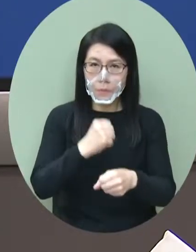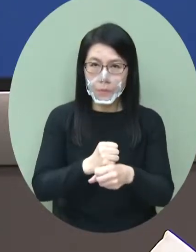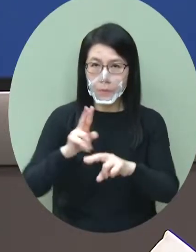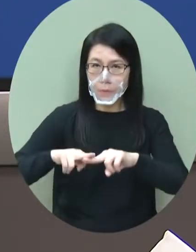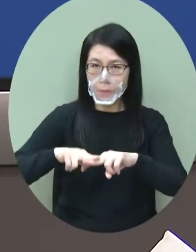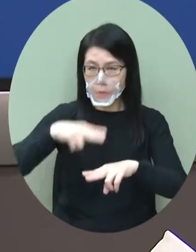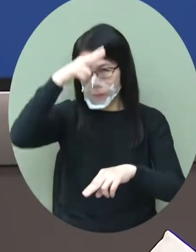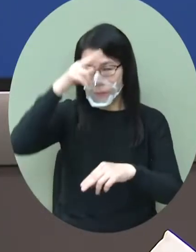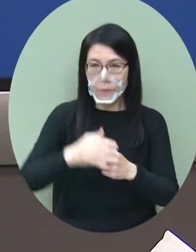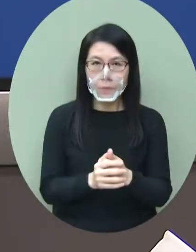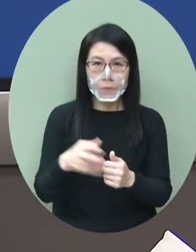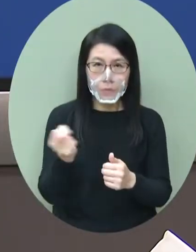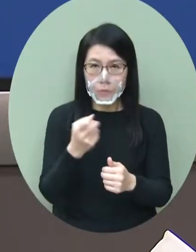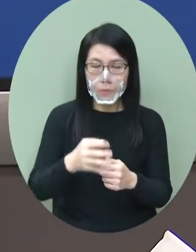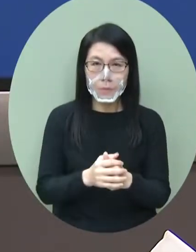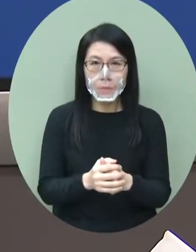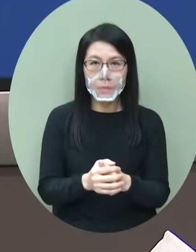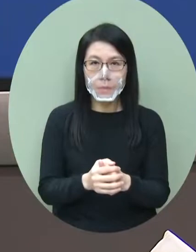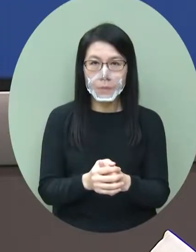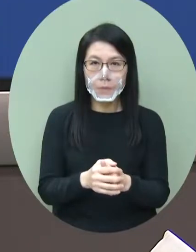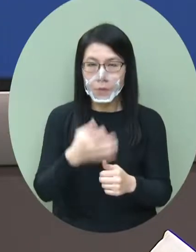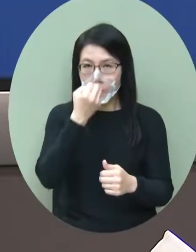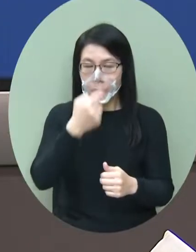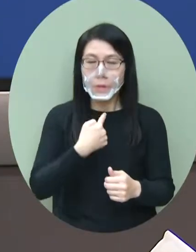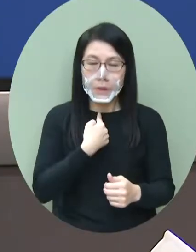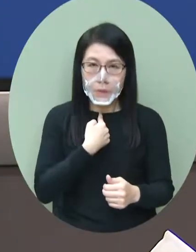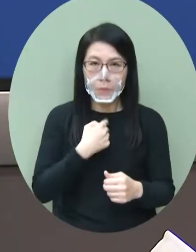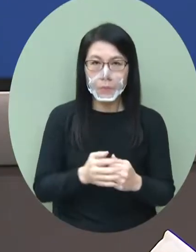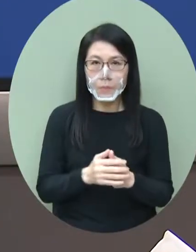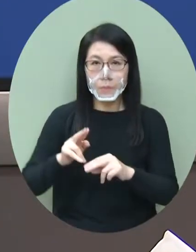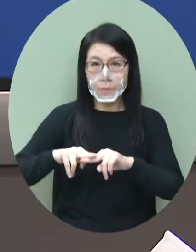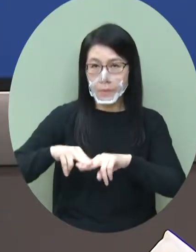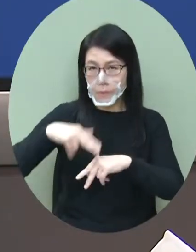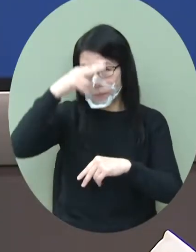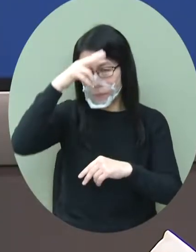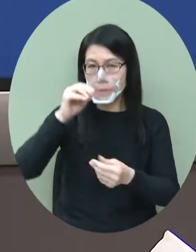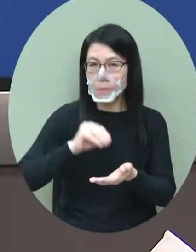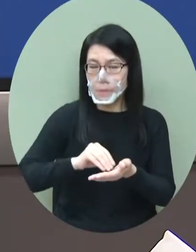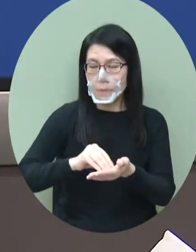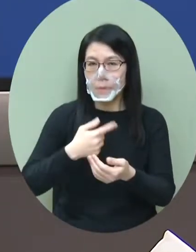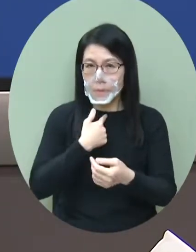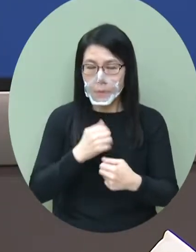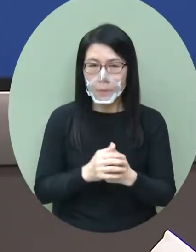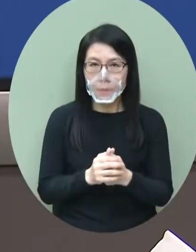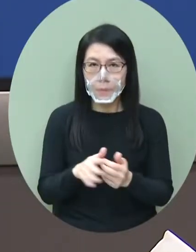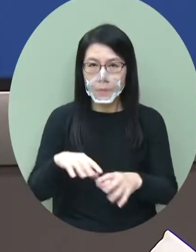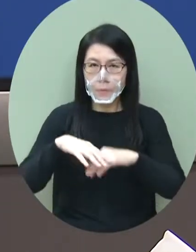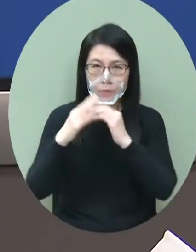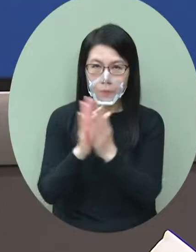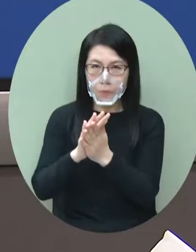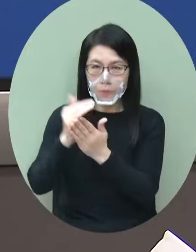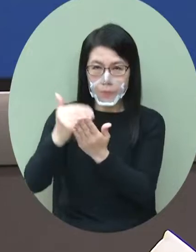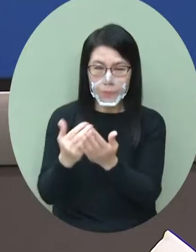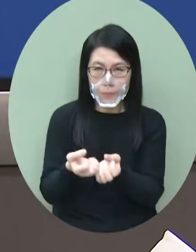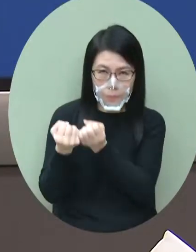工作呢，中央是再一次做到香港所需，中央必应，同时呢